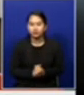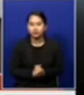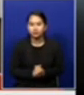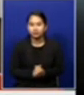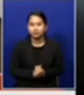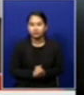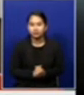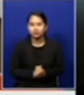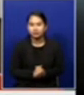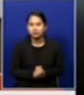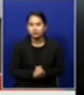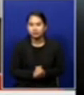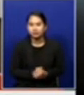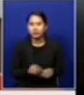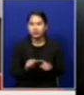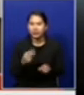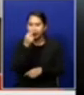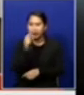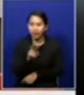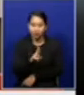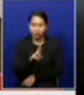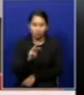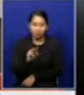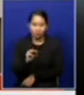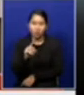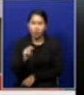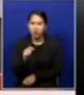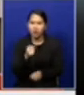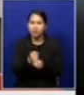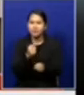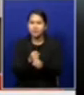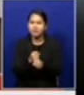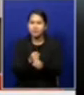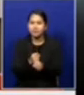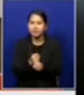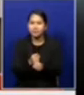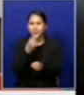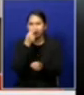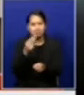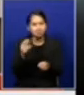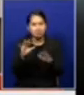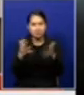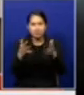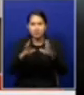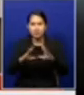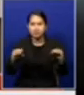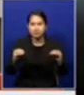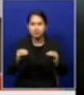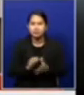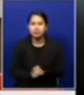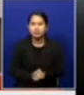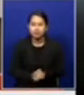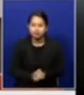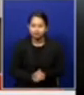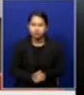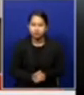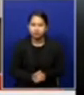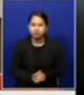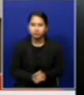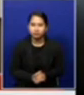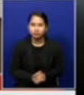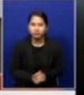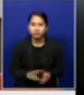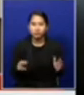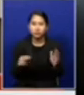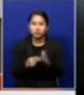จะให้เห็นรัฐมนตรีไปตัดดิบินก็อ่านเทศกาลไม่มี ไอ้ตรงนี้แหละครับมันก็เล